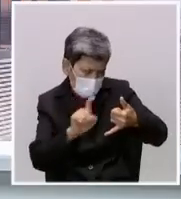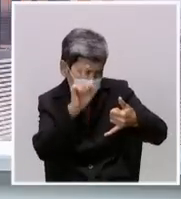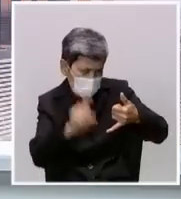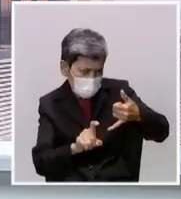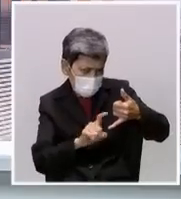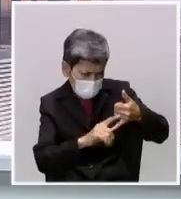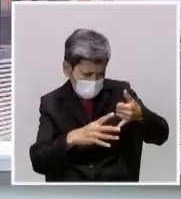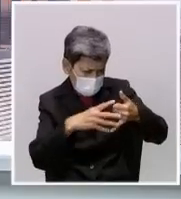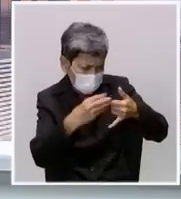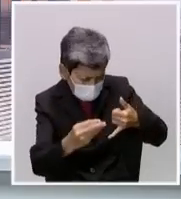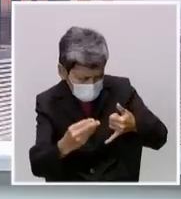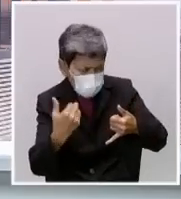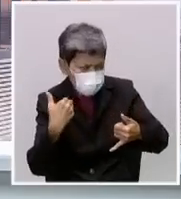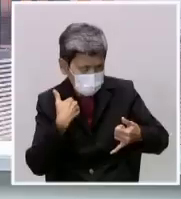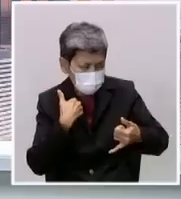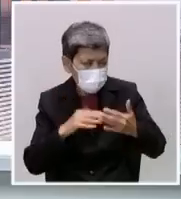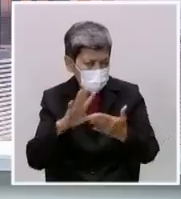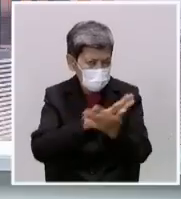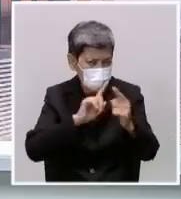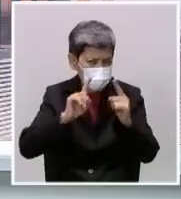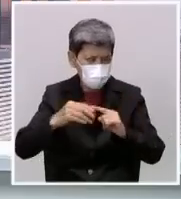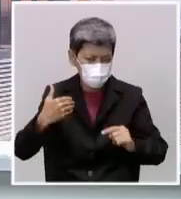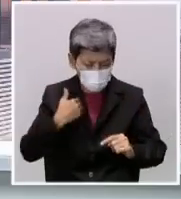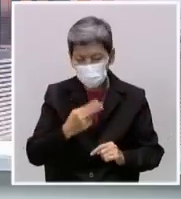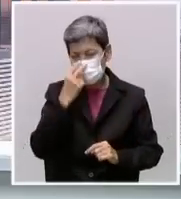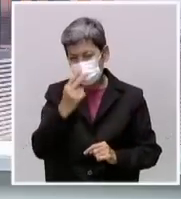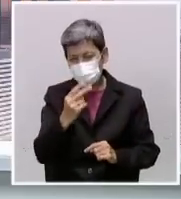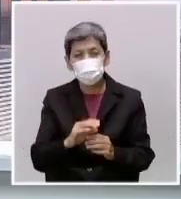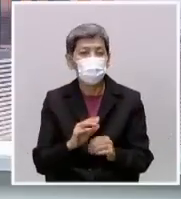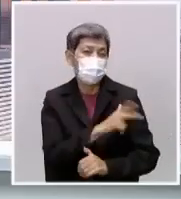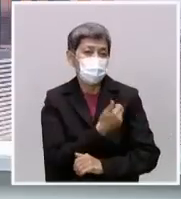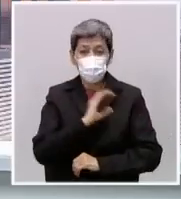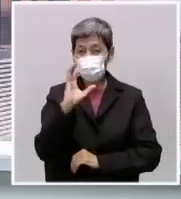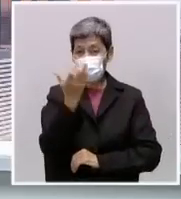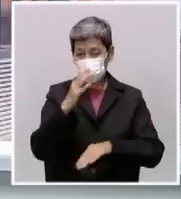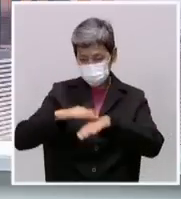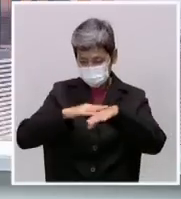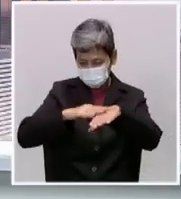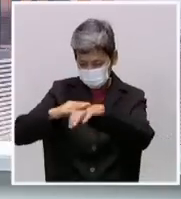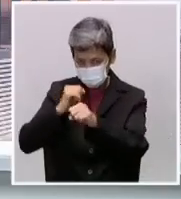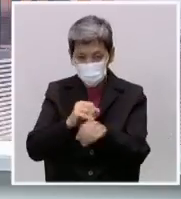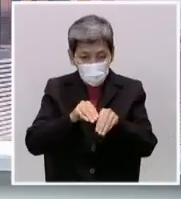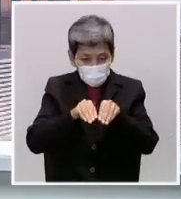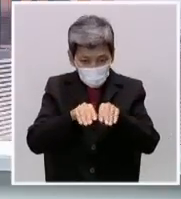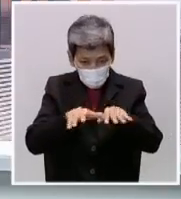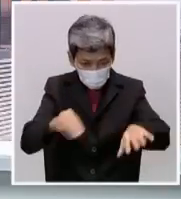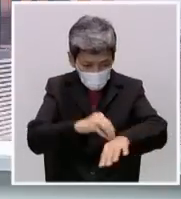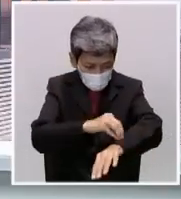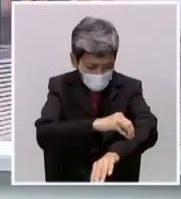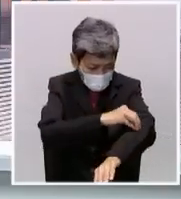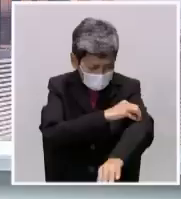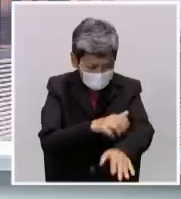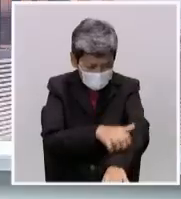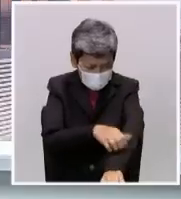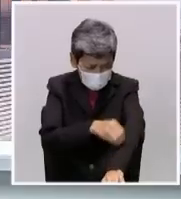ชื้อและผู้ติดเชื้อรายงานเพิ่มเติมในหลายประเทศมากขึ้นนะคะสิ่งสำคัญที่องค์การอนามัยโลกเน้นย้ำค่ะการระบาดของโรคฝีดาษลิ